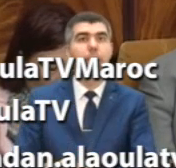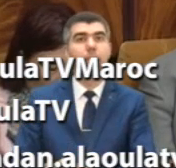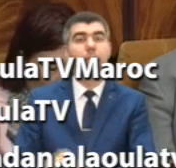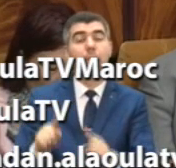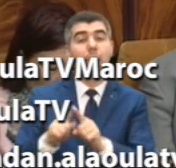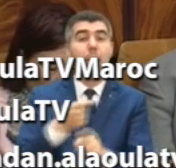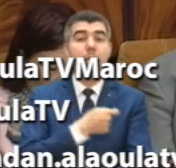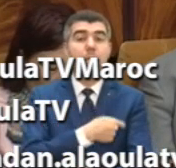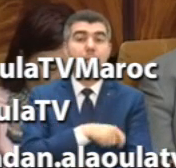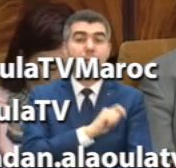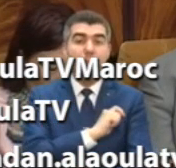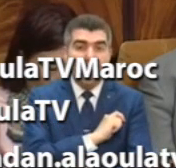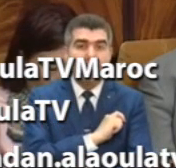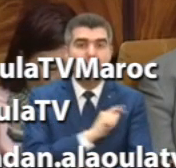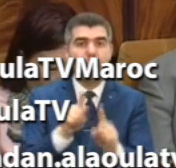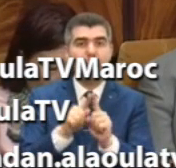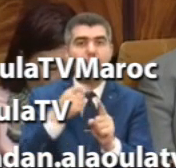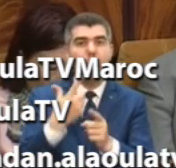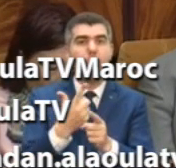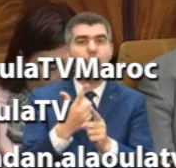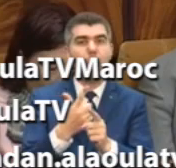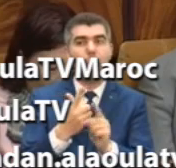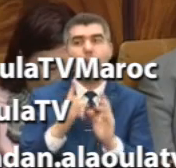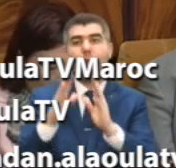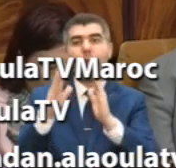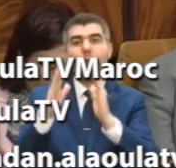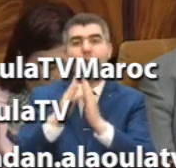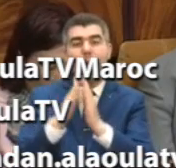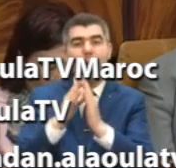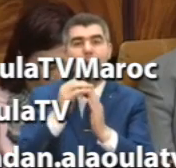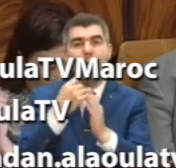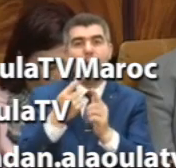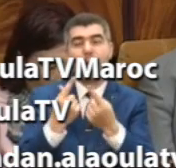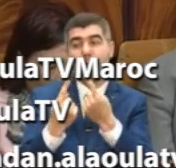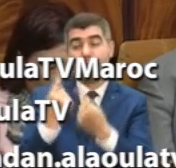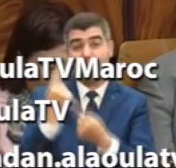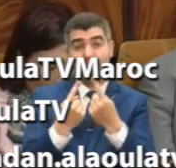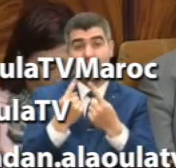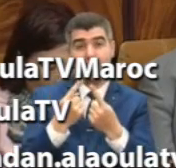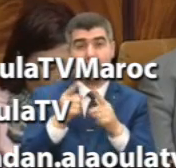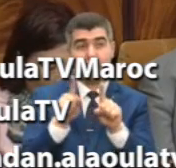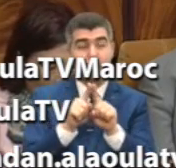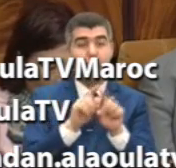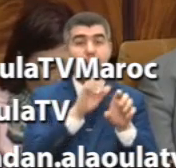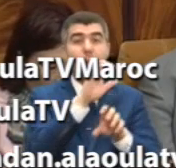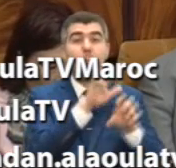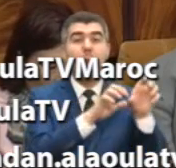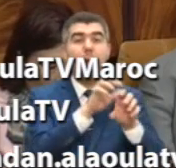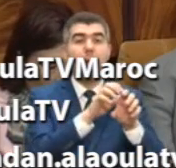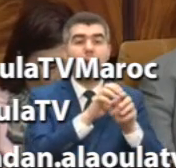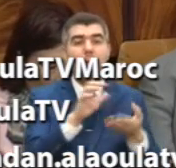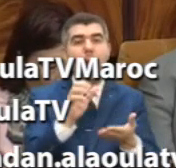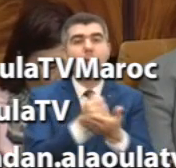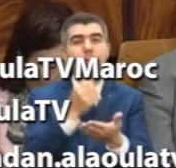من اسبانيا واستافدوا من السكن غير لائق عندنا بالفضل ديال اعوان السلطه.